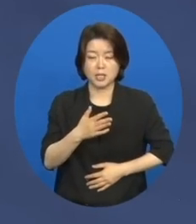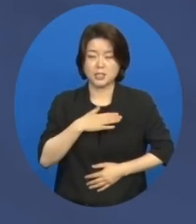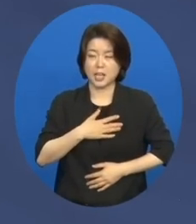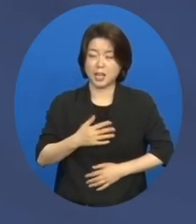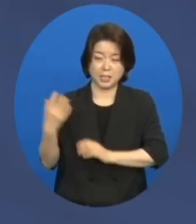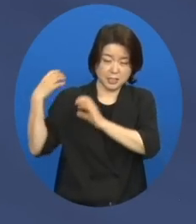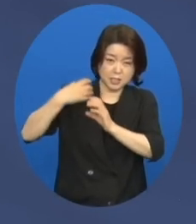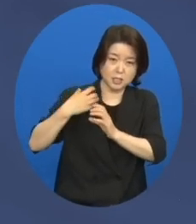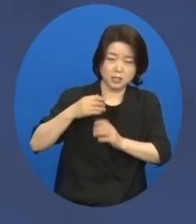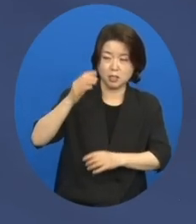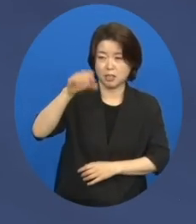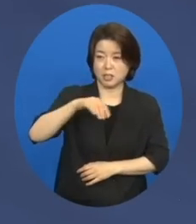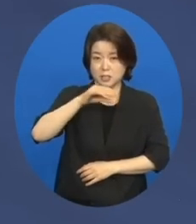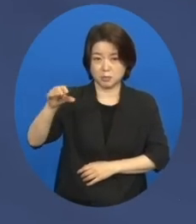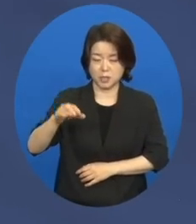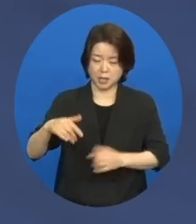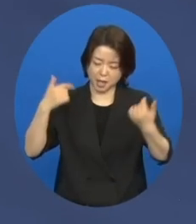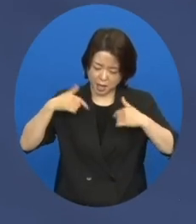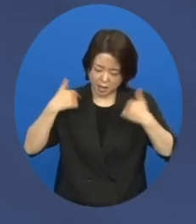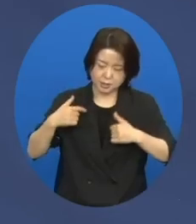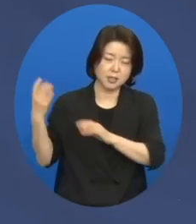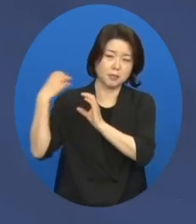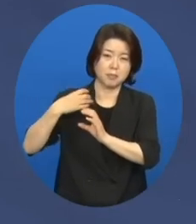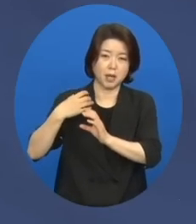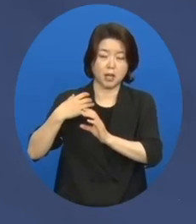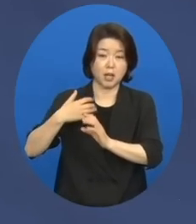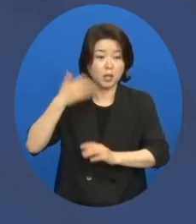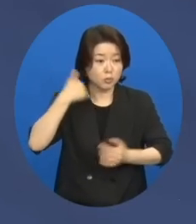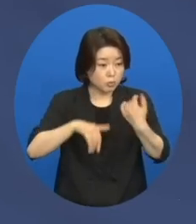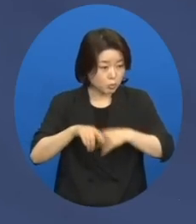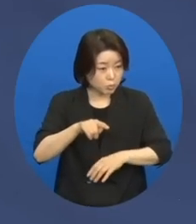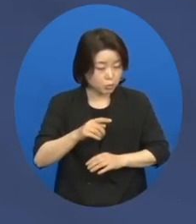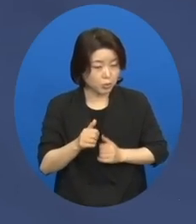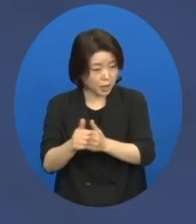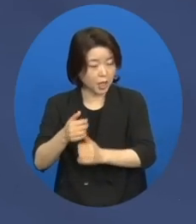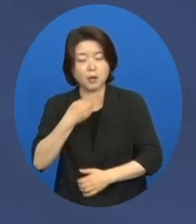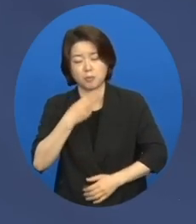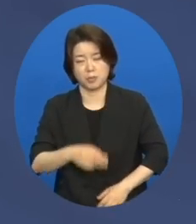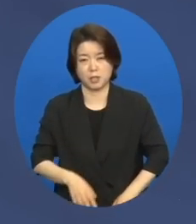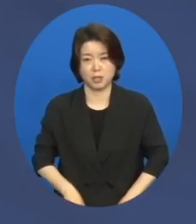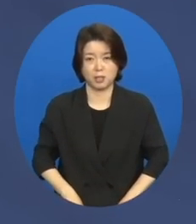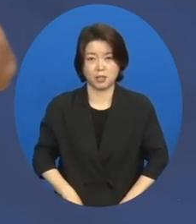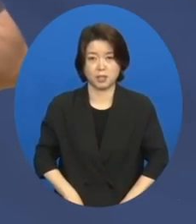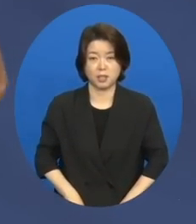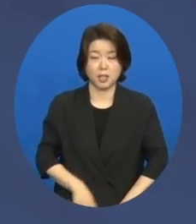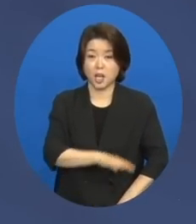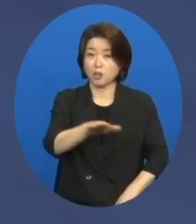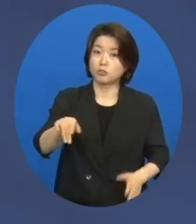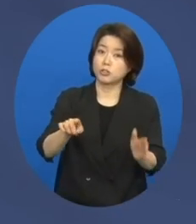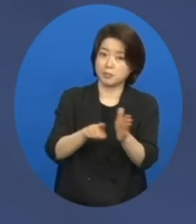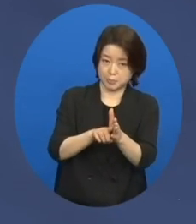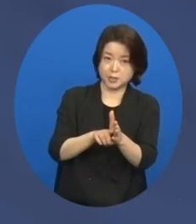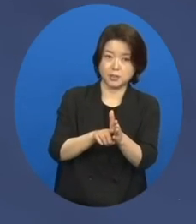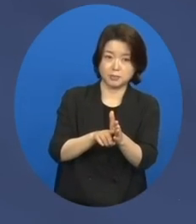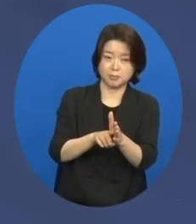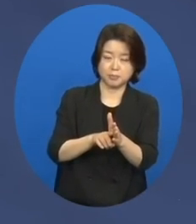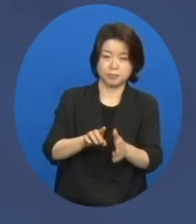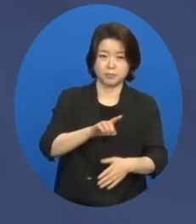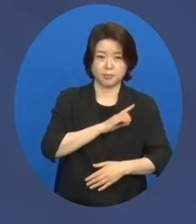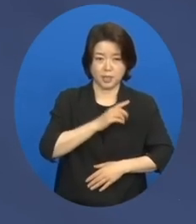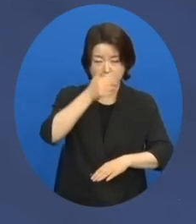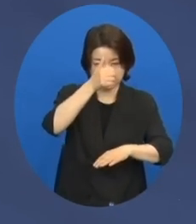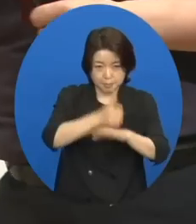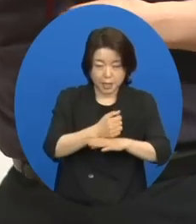십자가를 날마다 지지 않고는 아무도 나를 따라올 수가 없다. 여러분 우리의 믿음의 가장